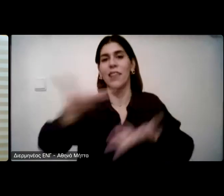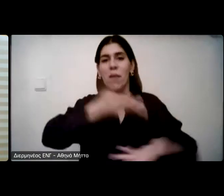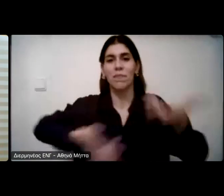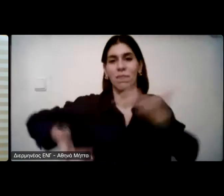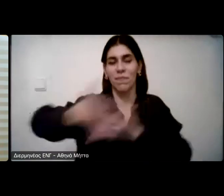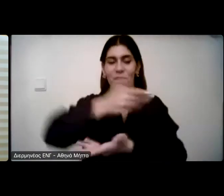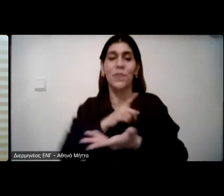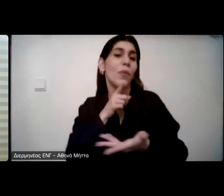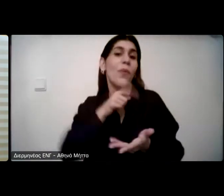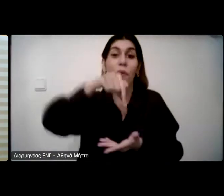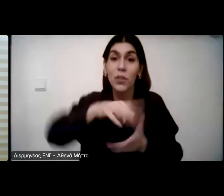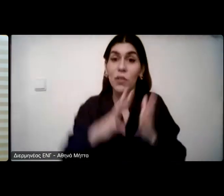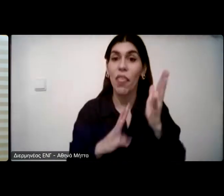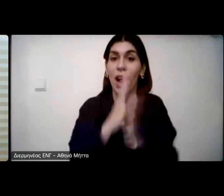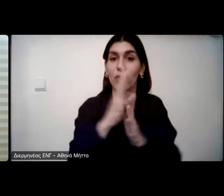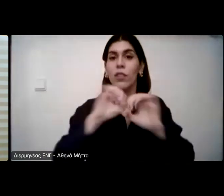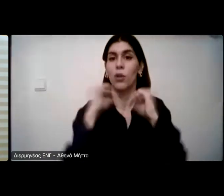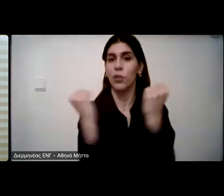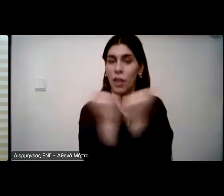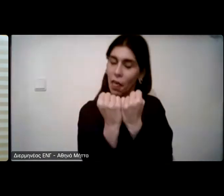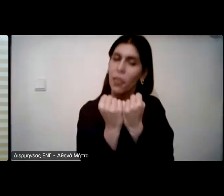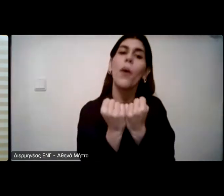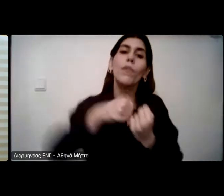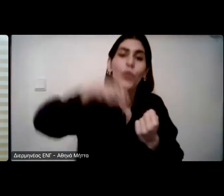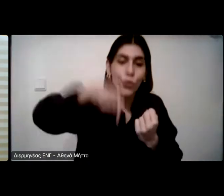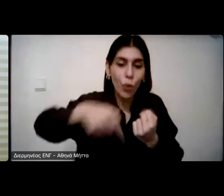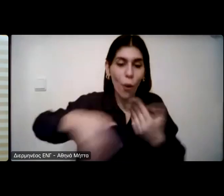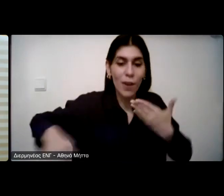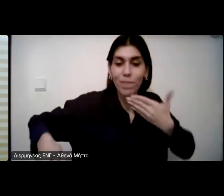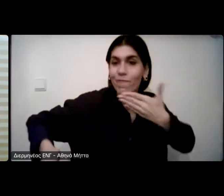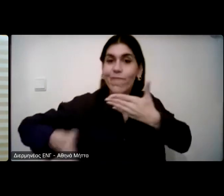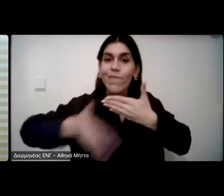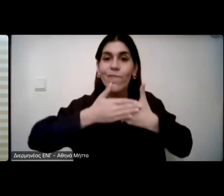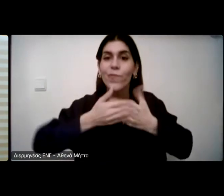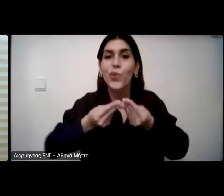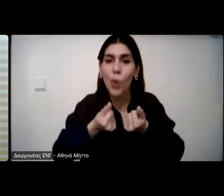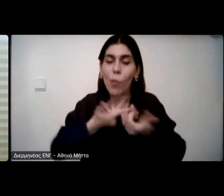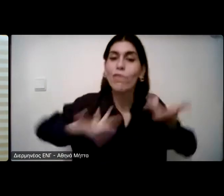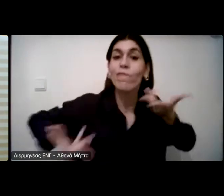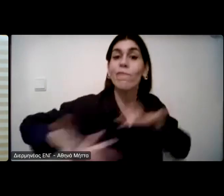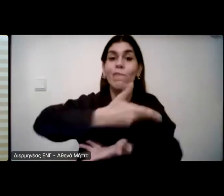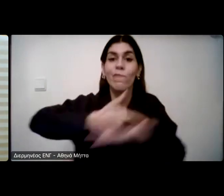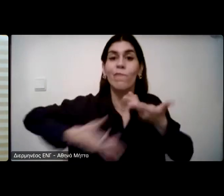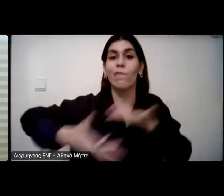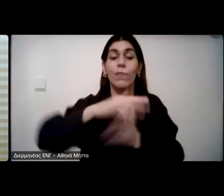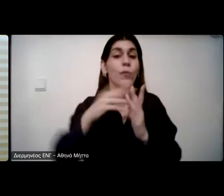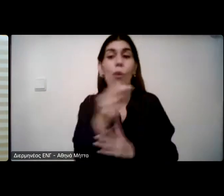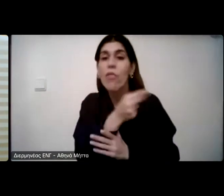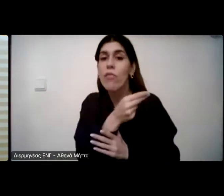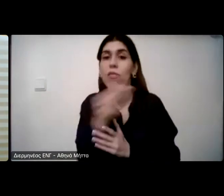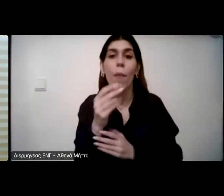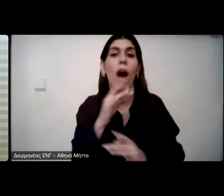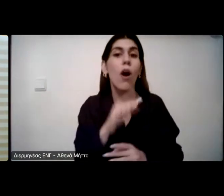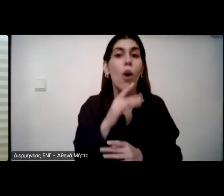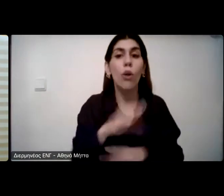14ο συνέδριο, ολοκληρώνεται με μια συζήτηση που θα προσεγγίσει το άκρος επίκαιρο και σοβαρό θέμα έμφυλη και συμπεριληπτική